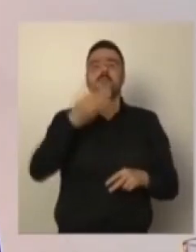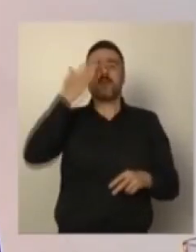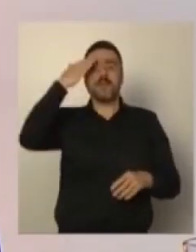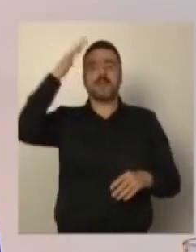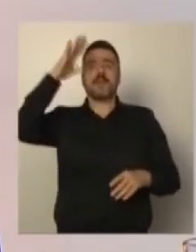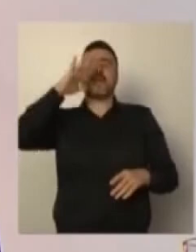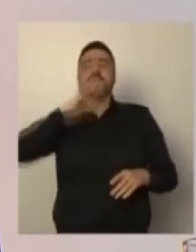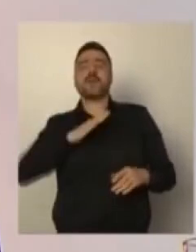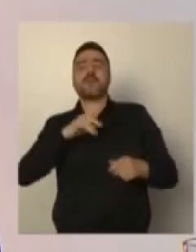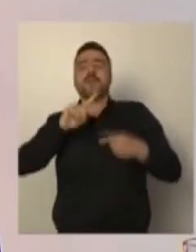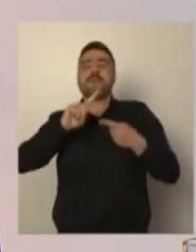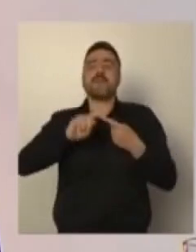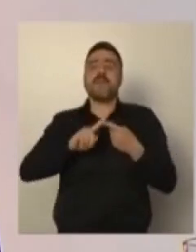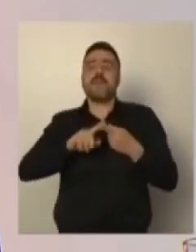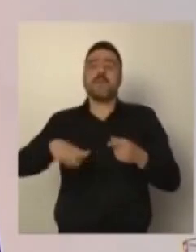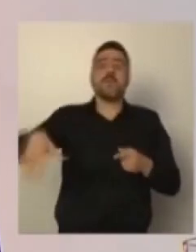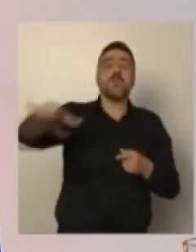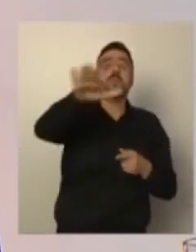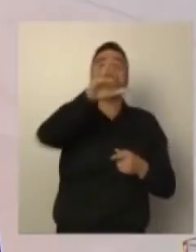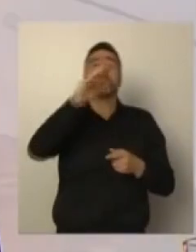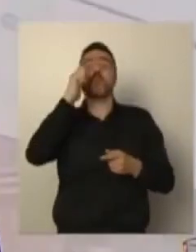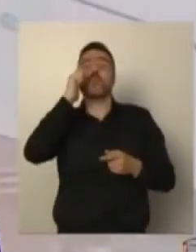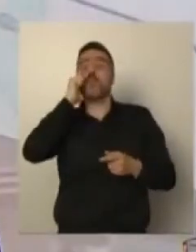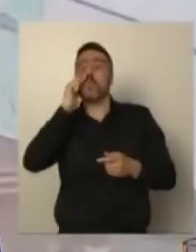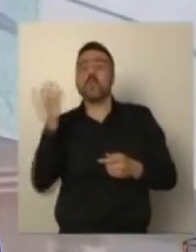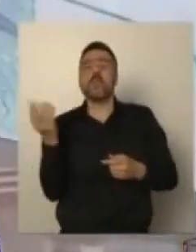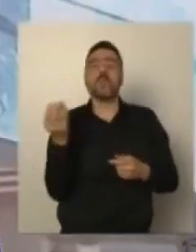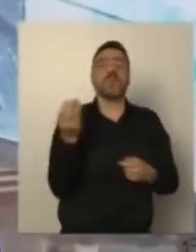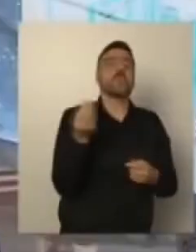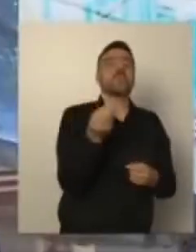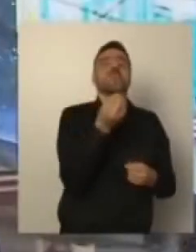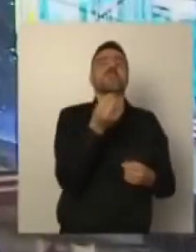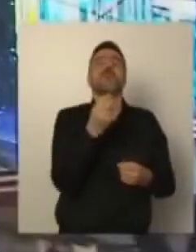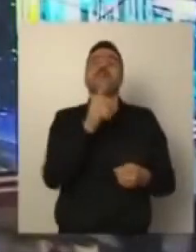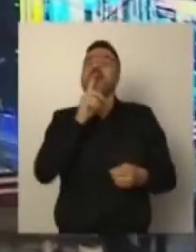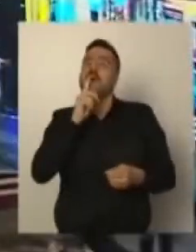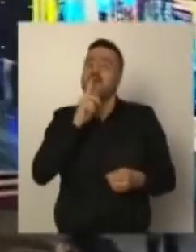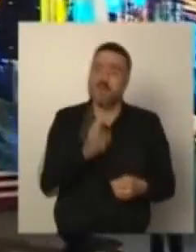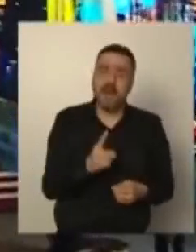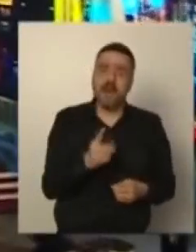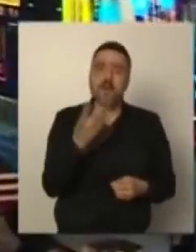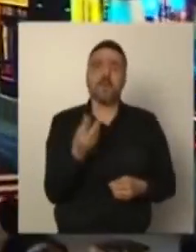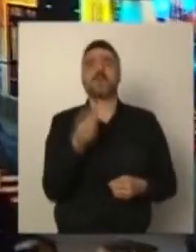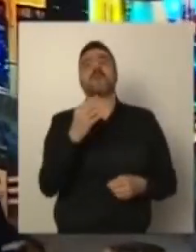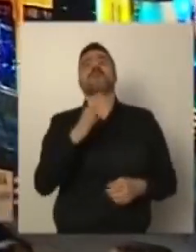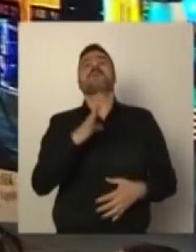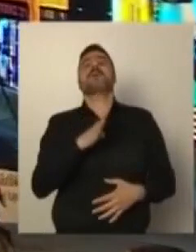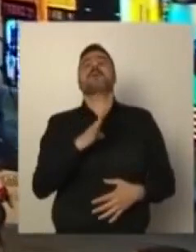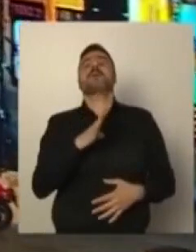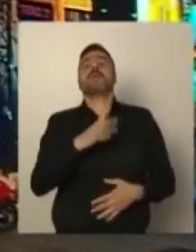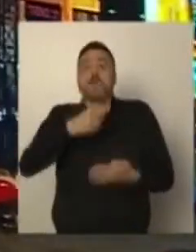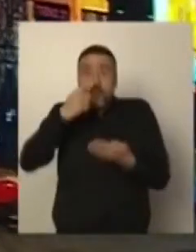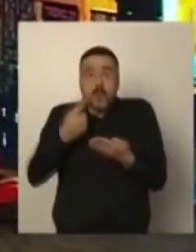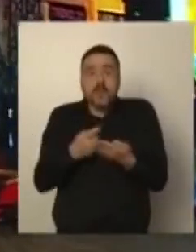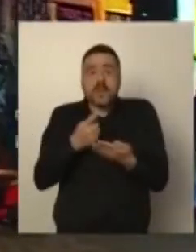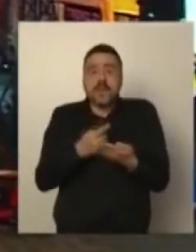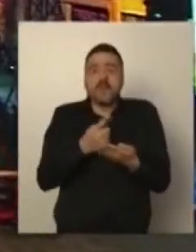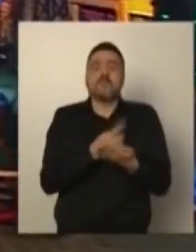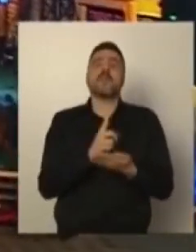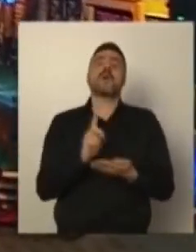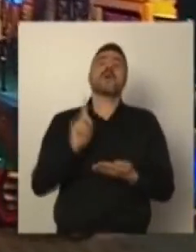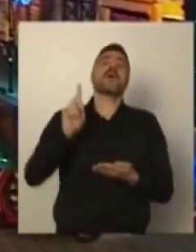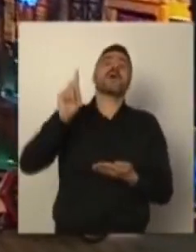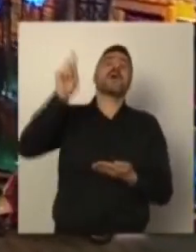ve bütün Müslümanlara, bütün müminlere farz kıldı. Kur'an-ı